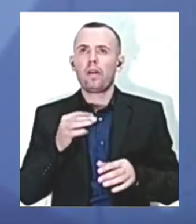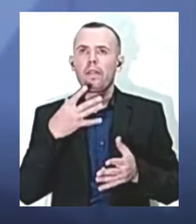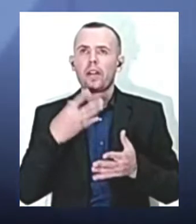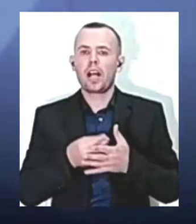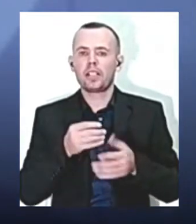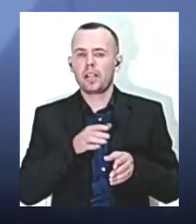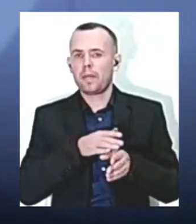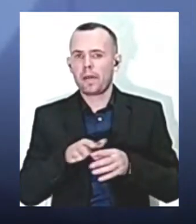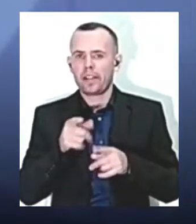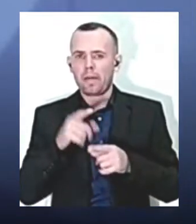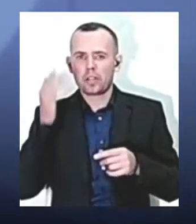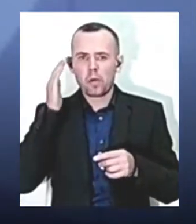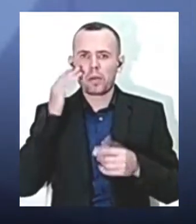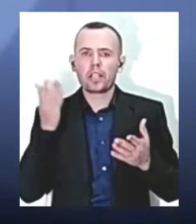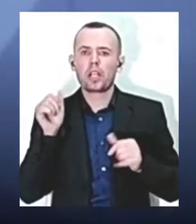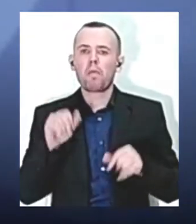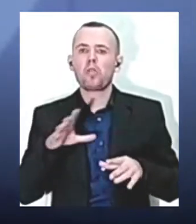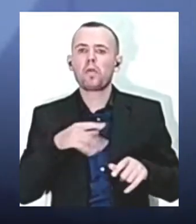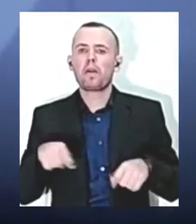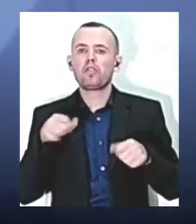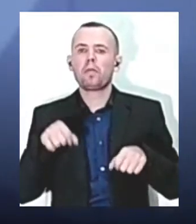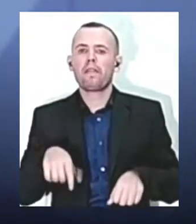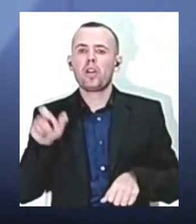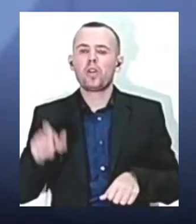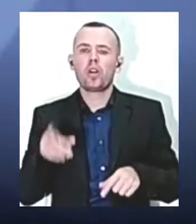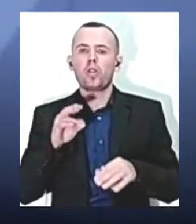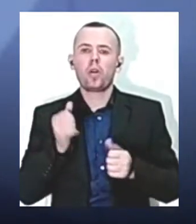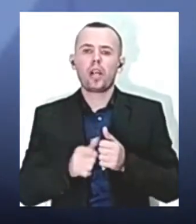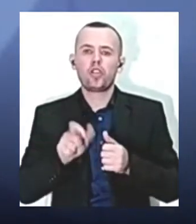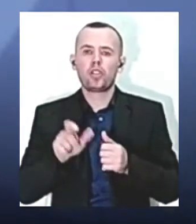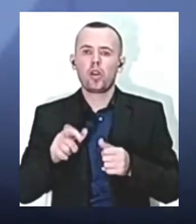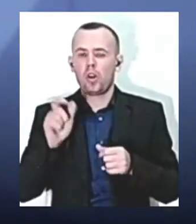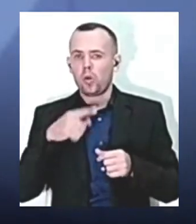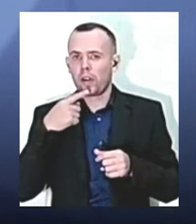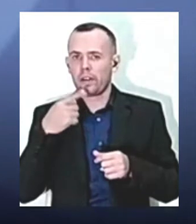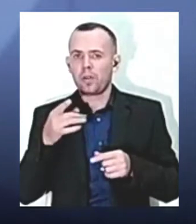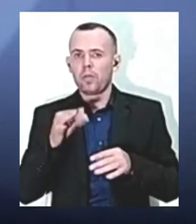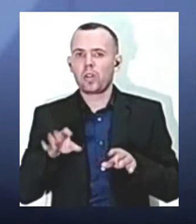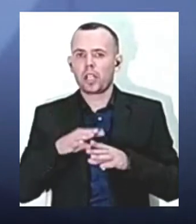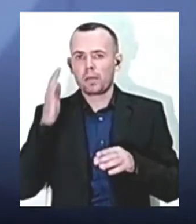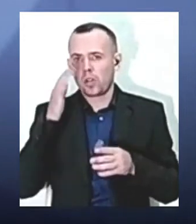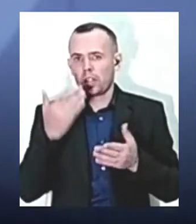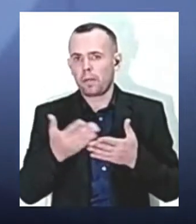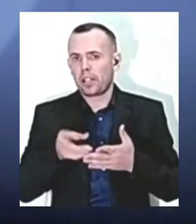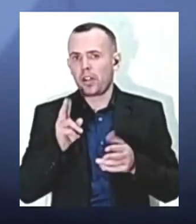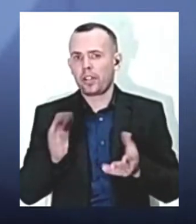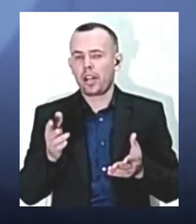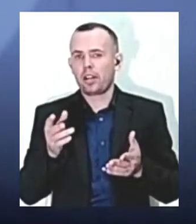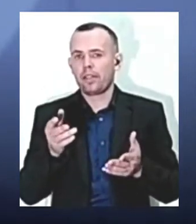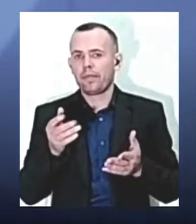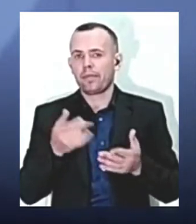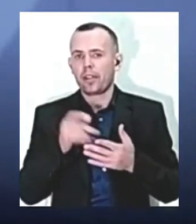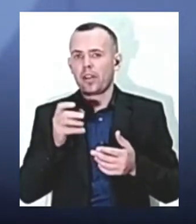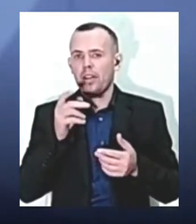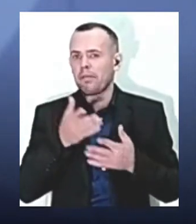якими можуть порушуватися права людини, то найчастіше люди говорили про такі способи, наприклад, як невиплата заробітної плати.